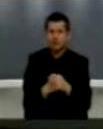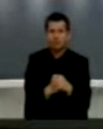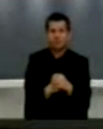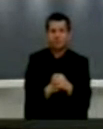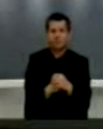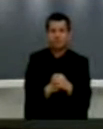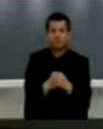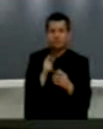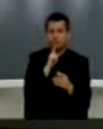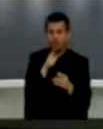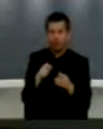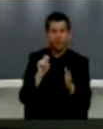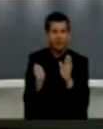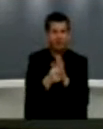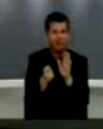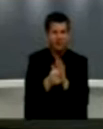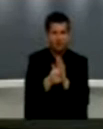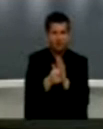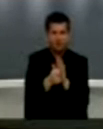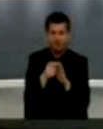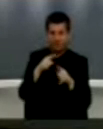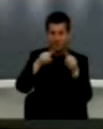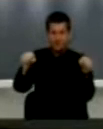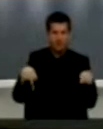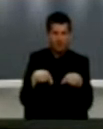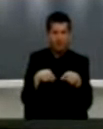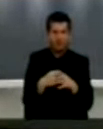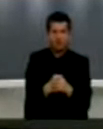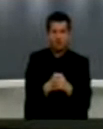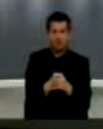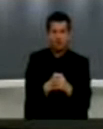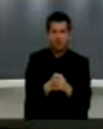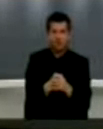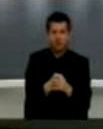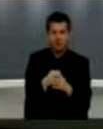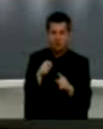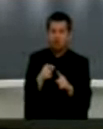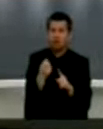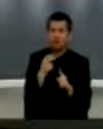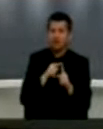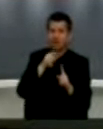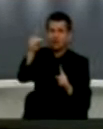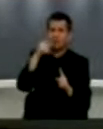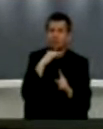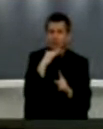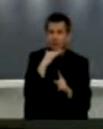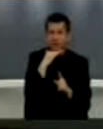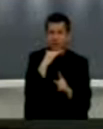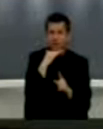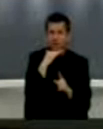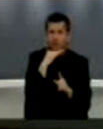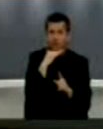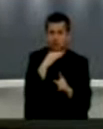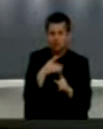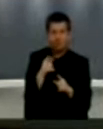me shpronësimet në këtë pjesë që ju përmendet. Në drejtimin prej Prishtinës për Mitrovicë, pikrisht në këtë pjesë të rrugës